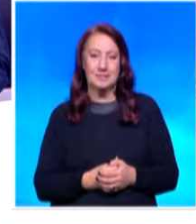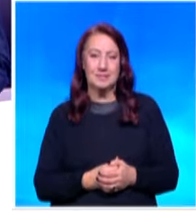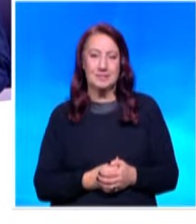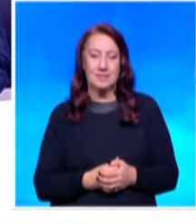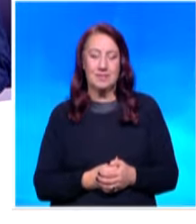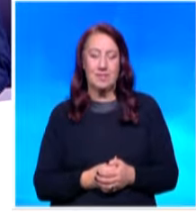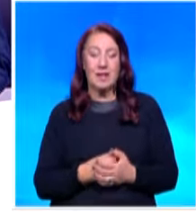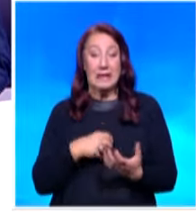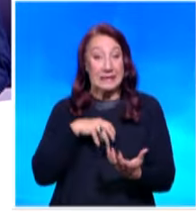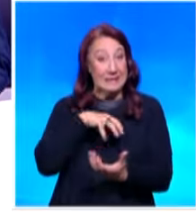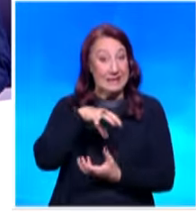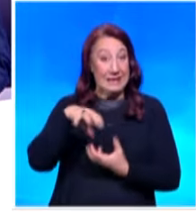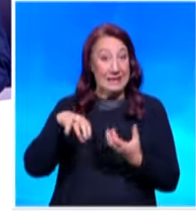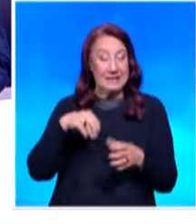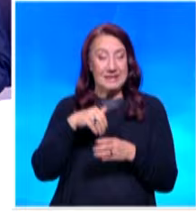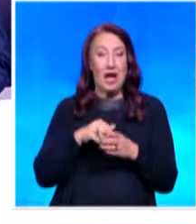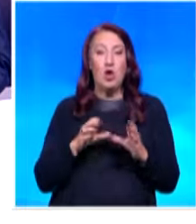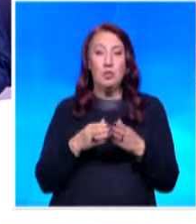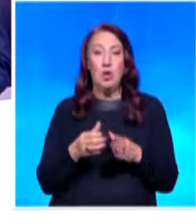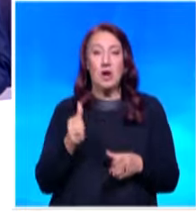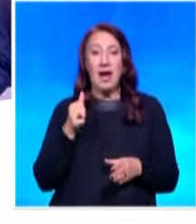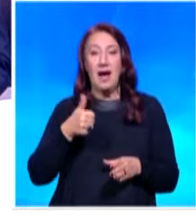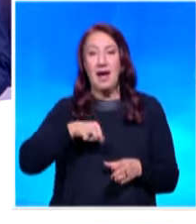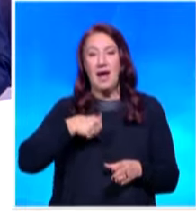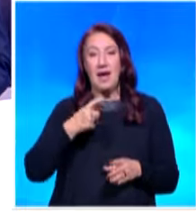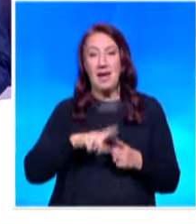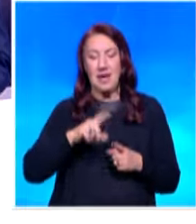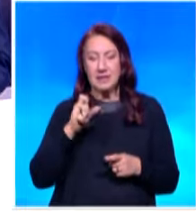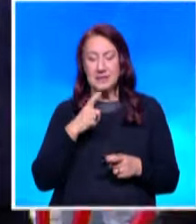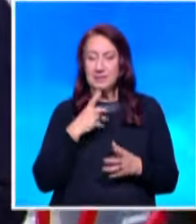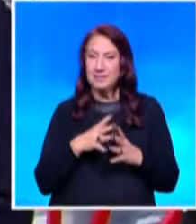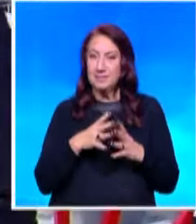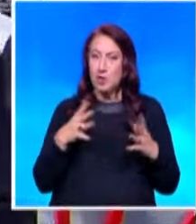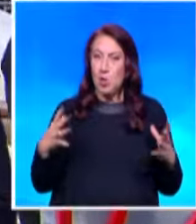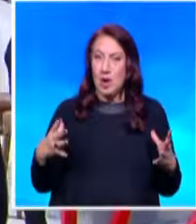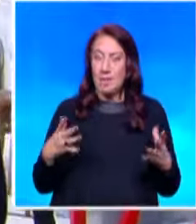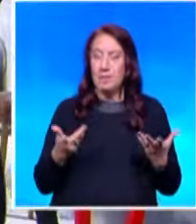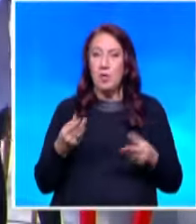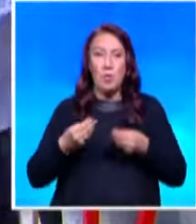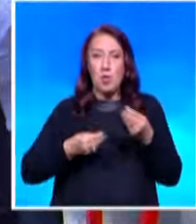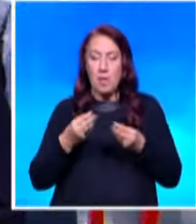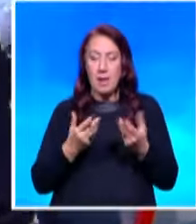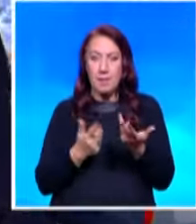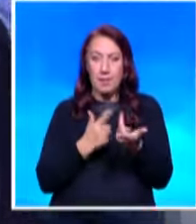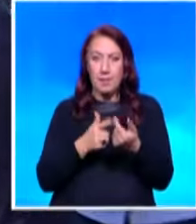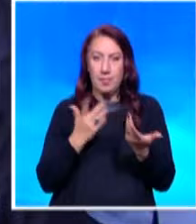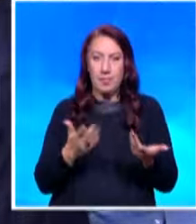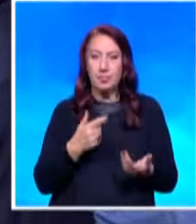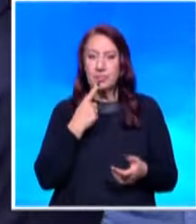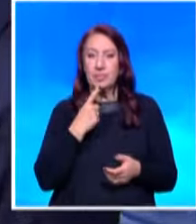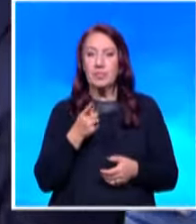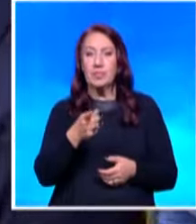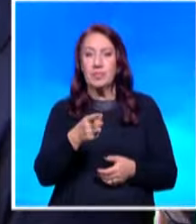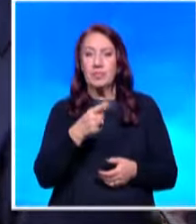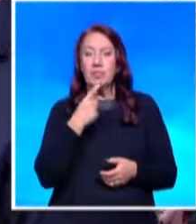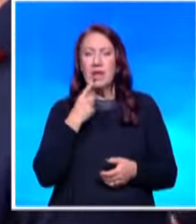Кризата в Аякс става все по-страшна, а проблемите с феновете все по-чести. При гостуването на Утрехт привържениците на Гранда от Амстердам